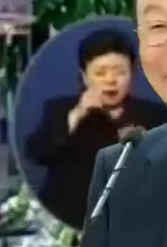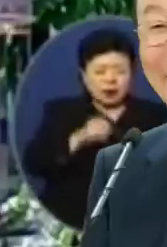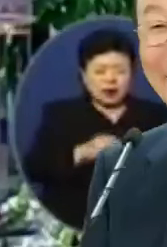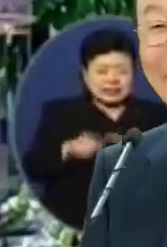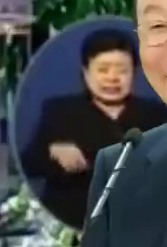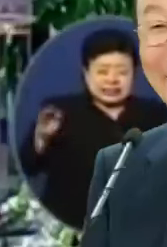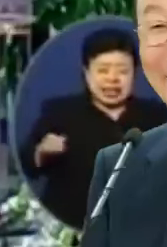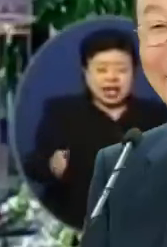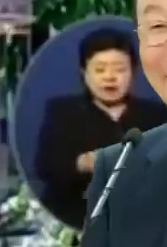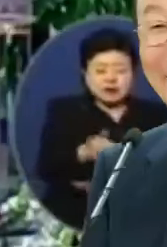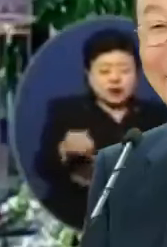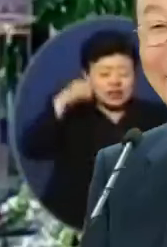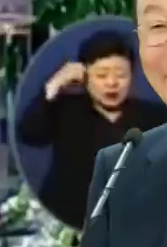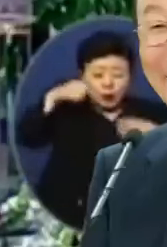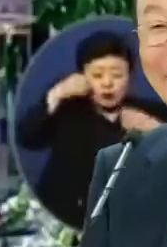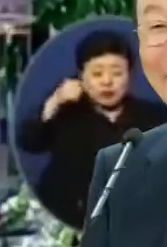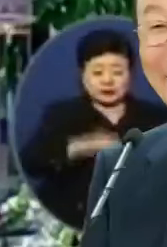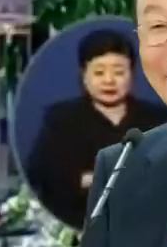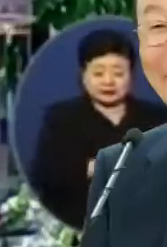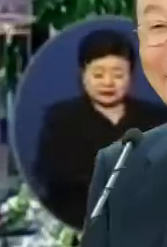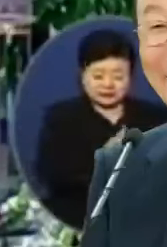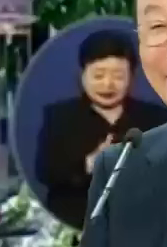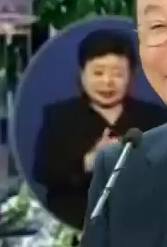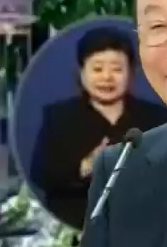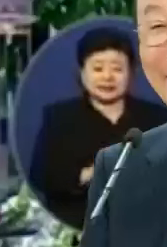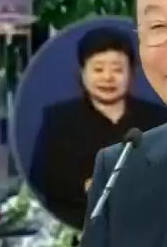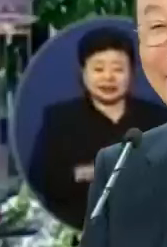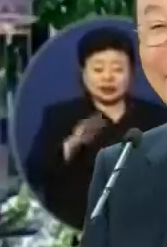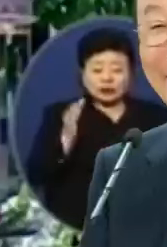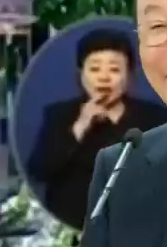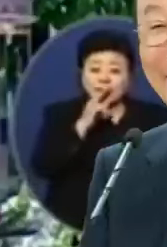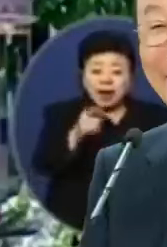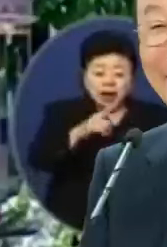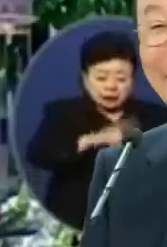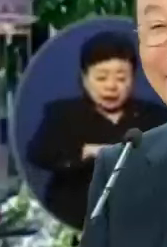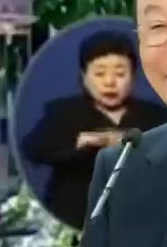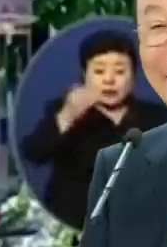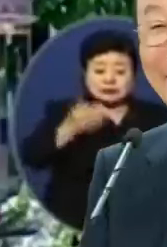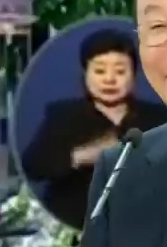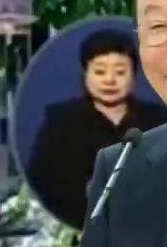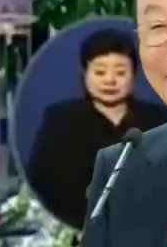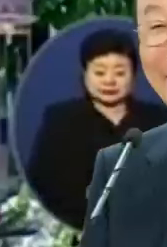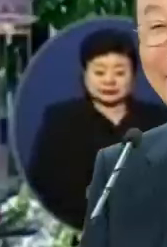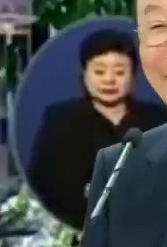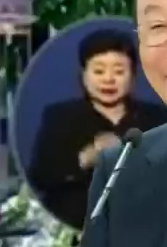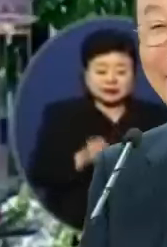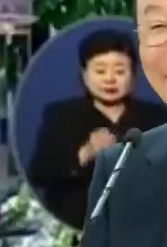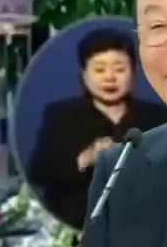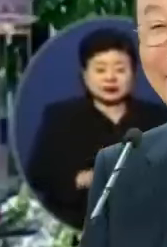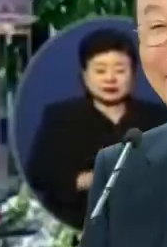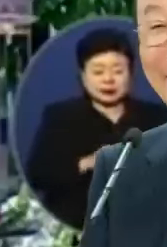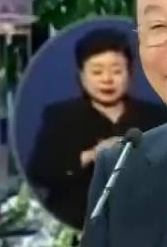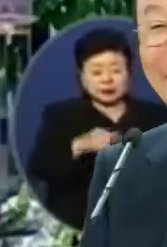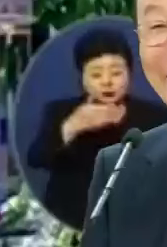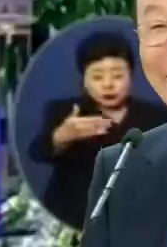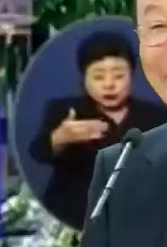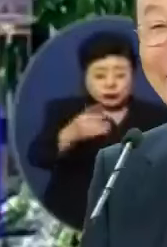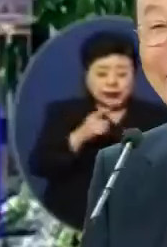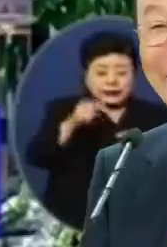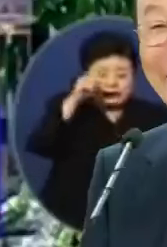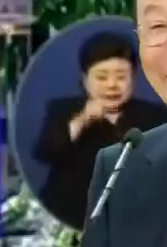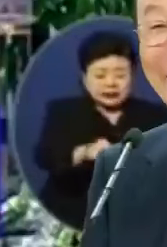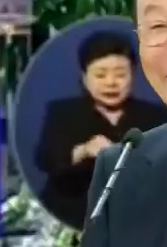물고기 동물들을 되라고 말씀하시니 다 그대로 되었습니다. 시편 33편 9절에 그가